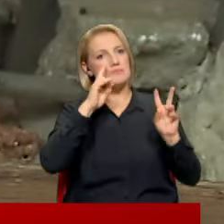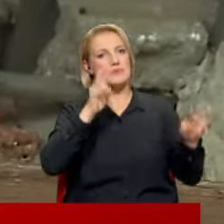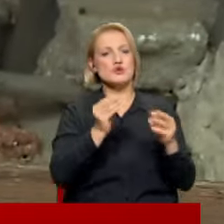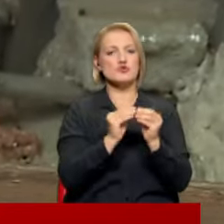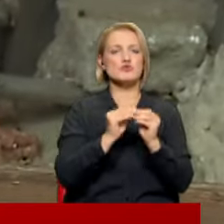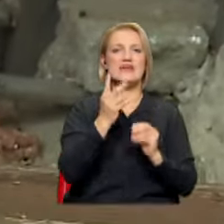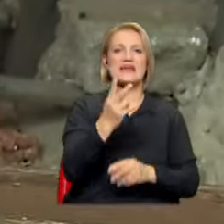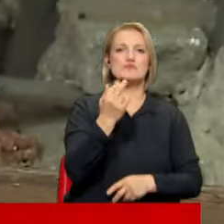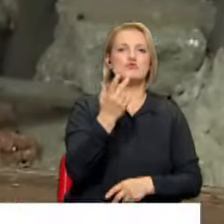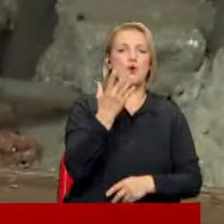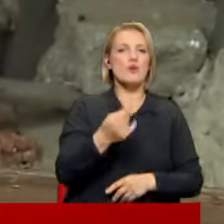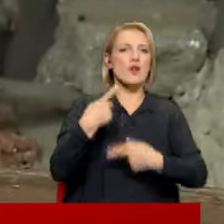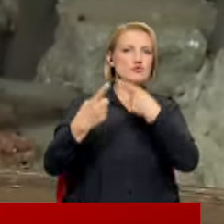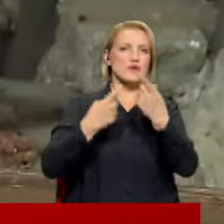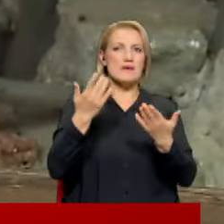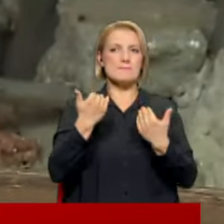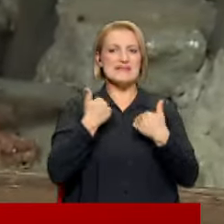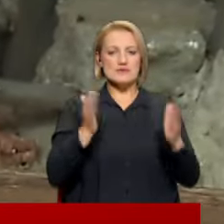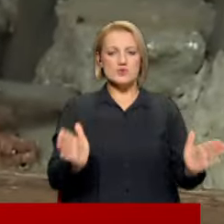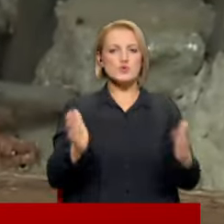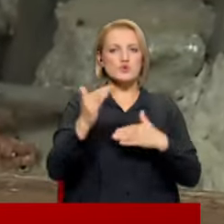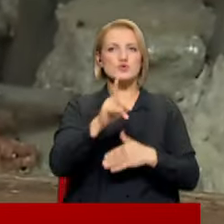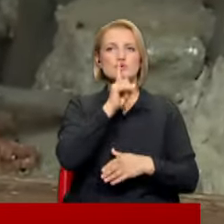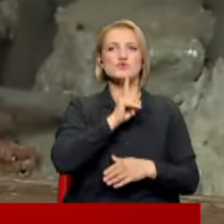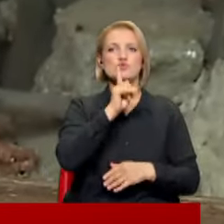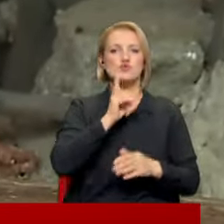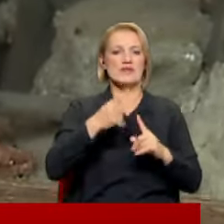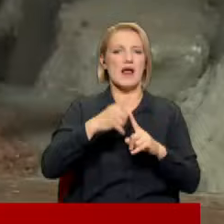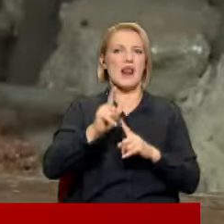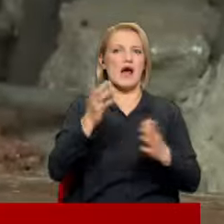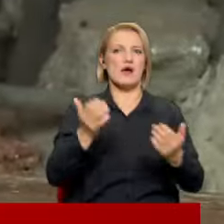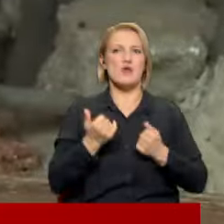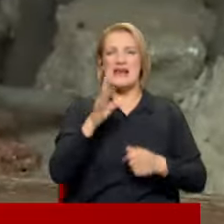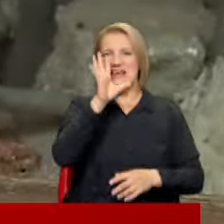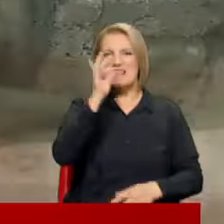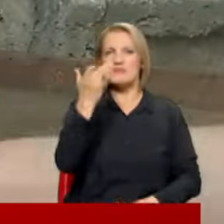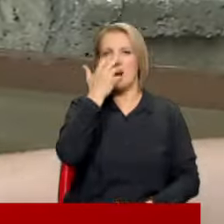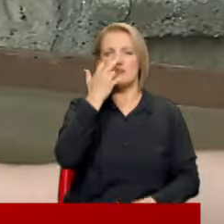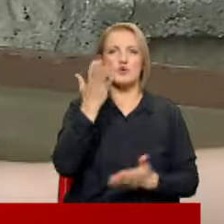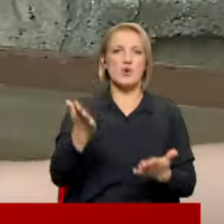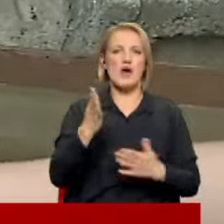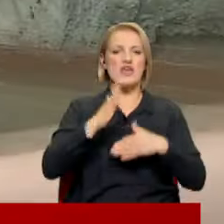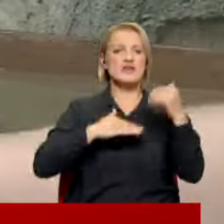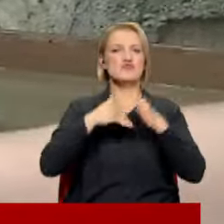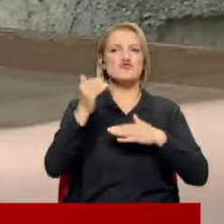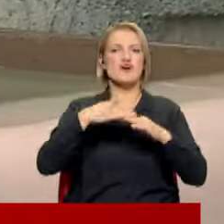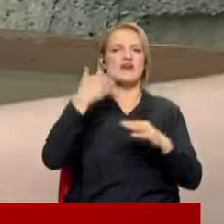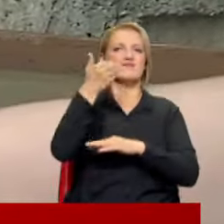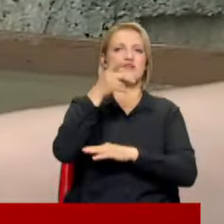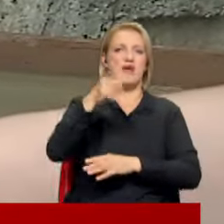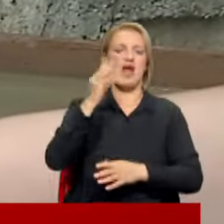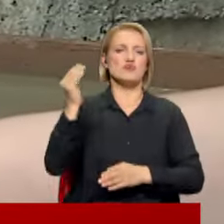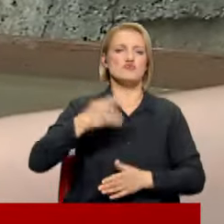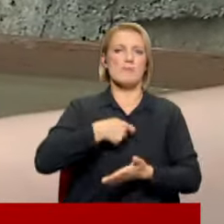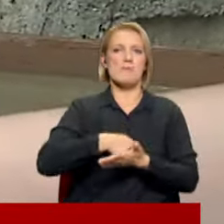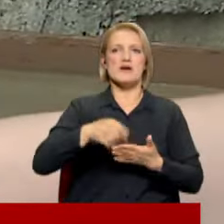Yumurtanın 2,5 TL olduğu söyleniyor. Biz kolisini 100 TL'ye alıyoruz. Kimi kandırıyorlar? İnşaat firmasına en düşük